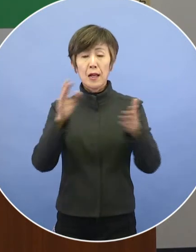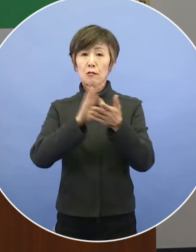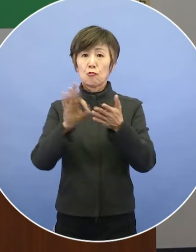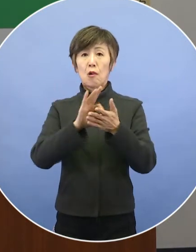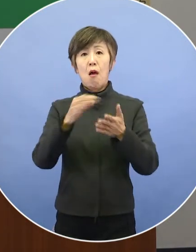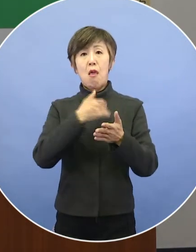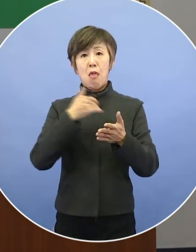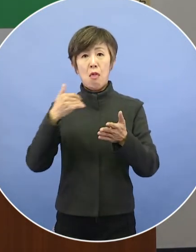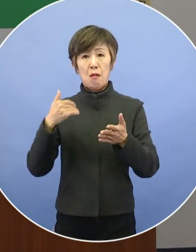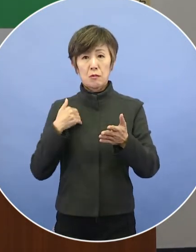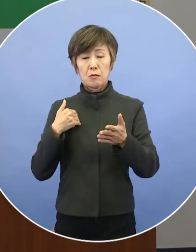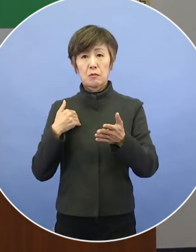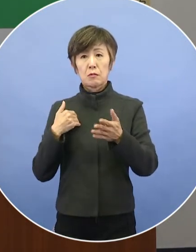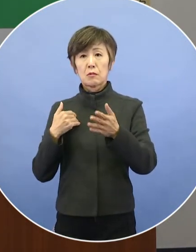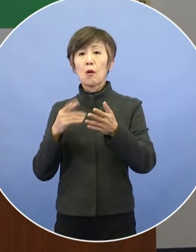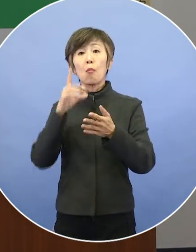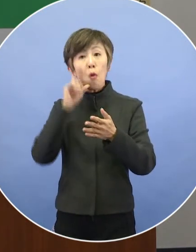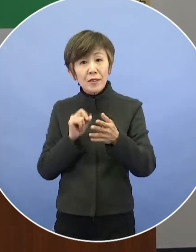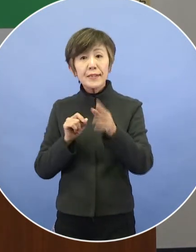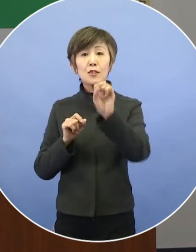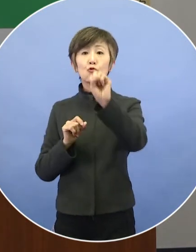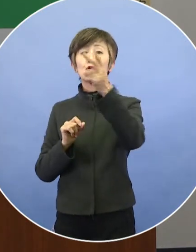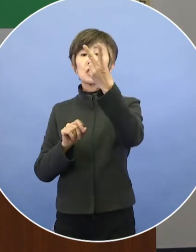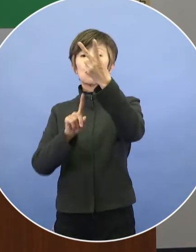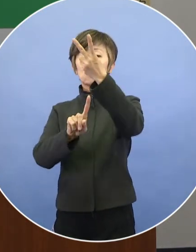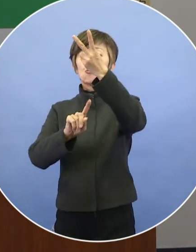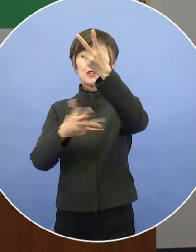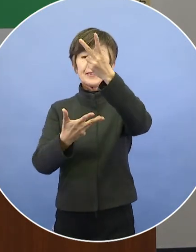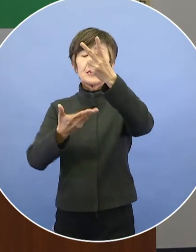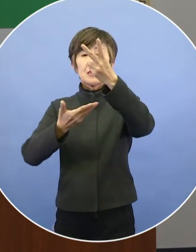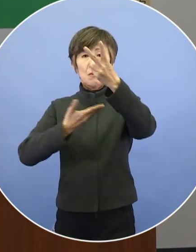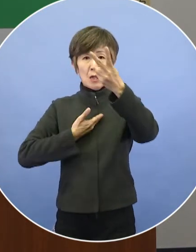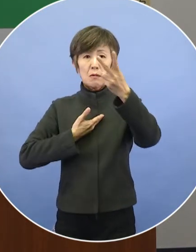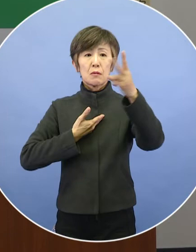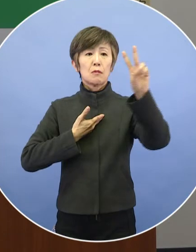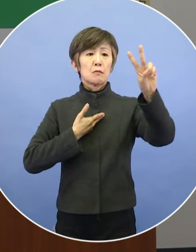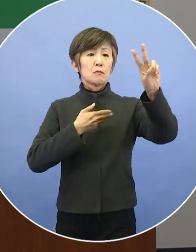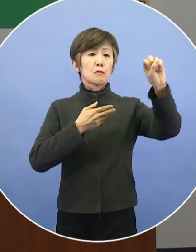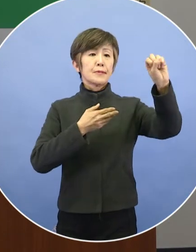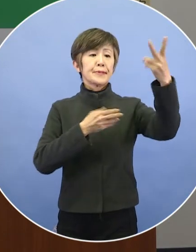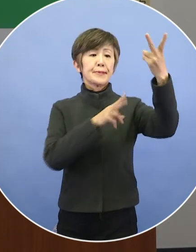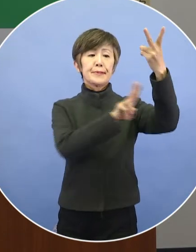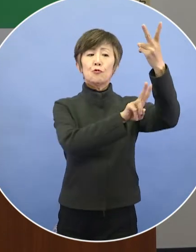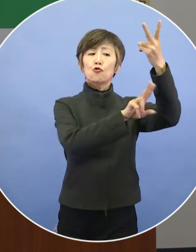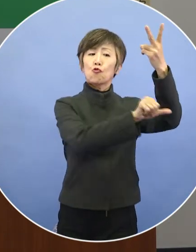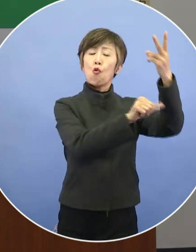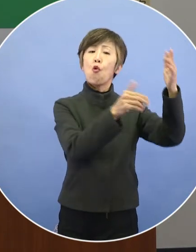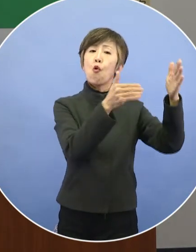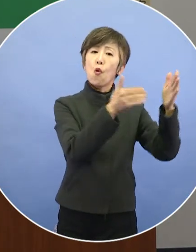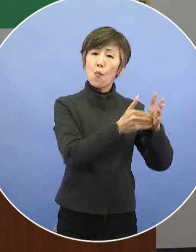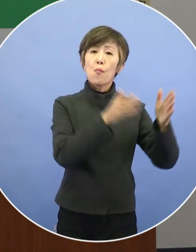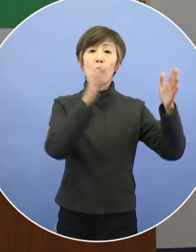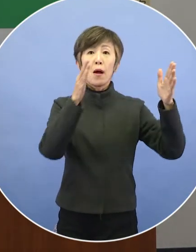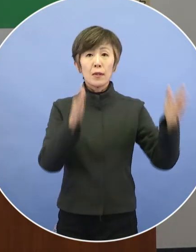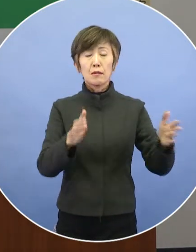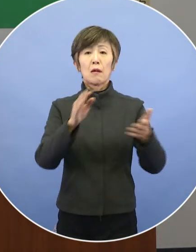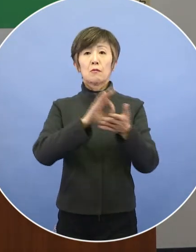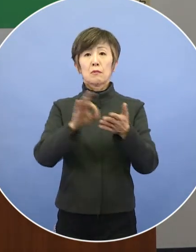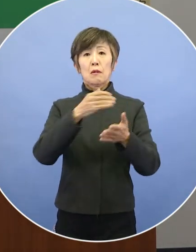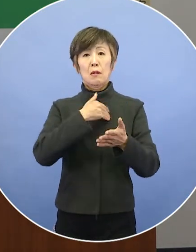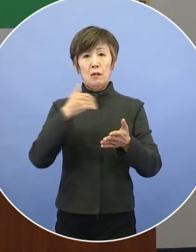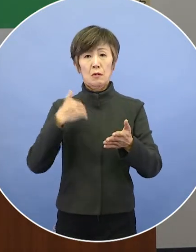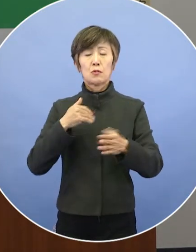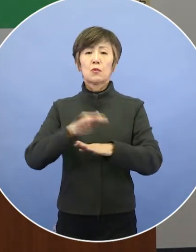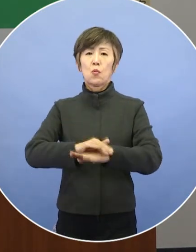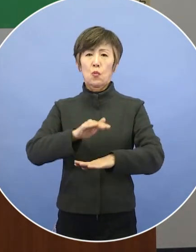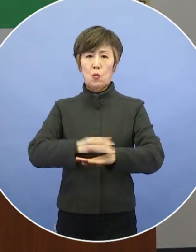長く使えるということですし2月18日に取った人も12月25日までは使えるこういうようなシステムになって